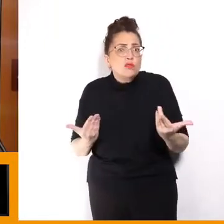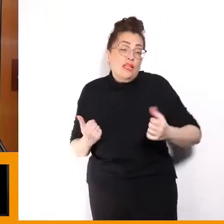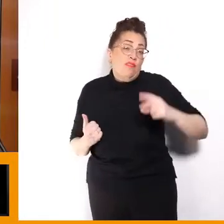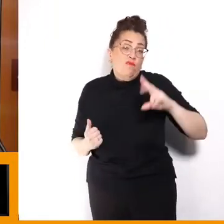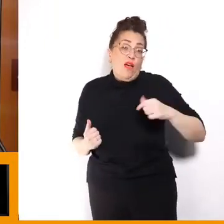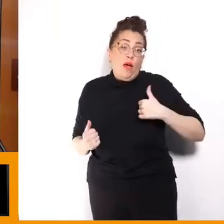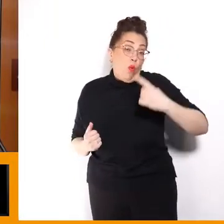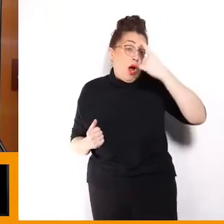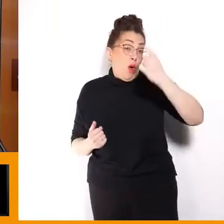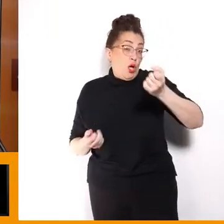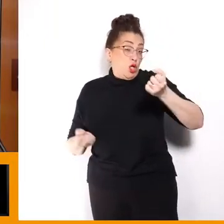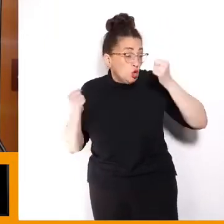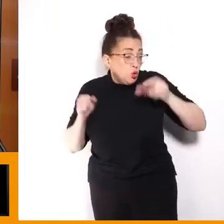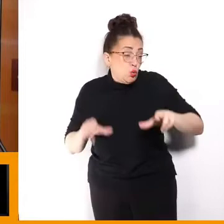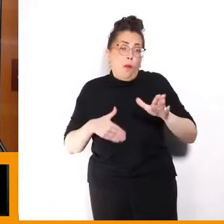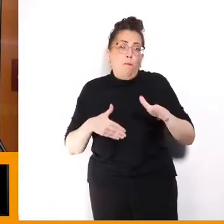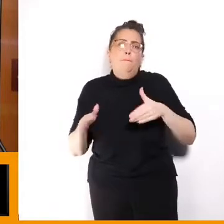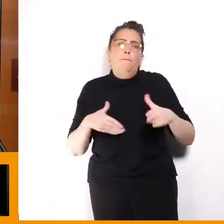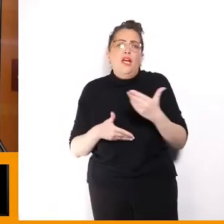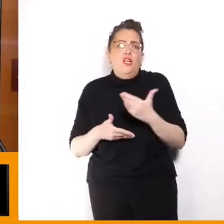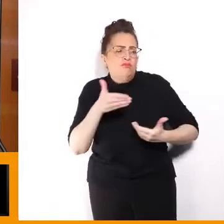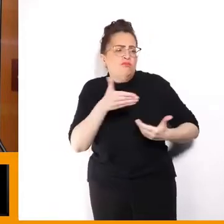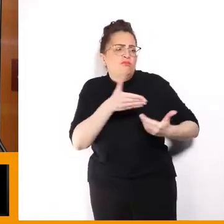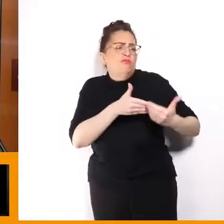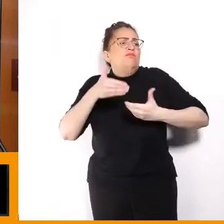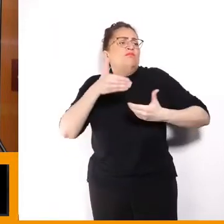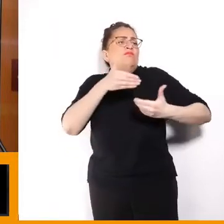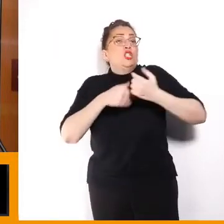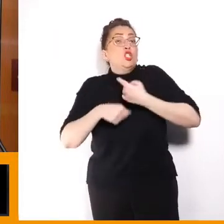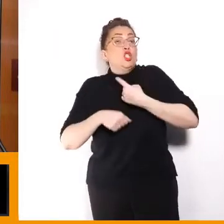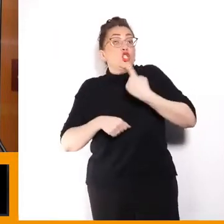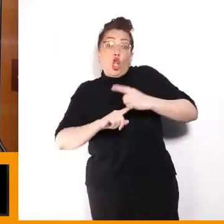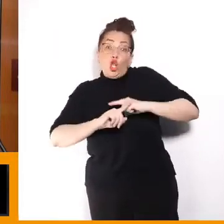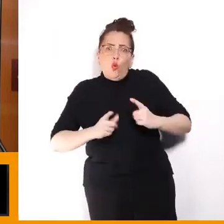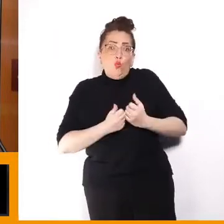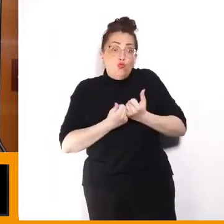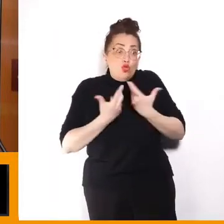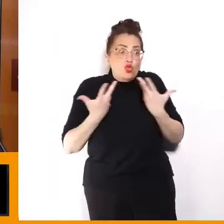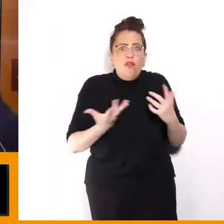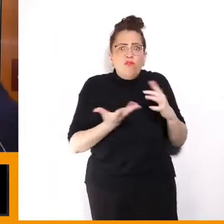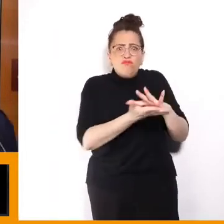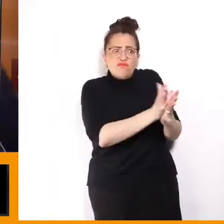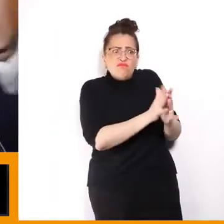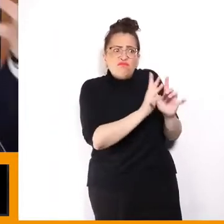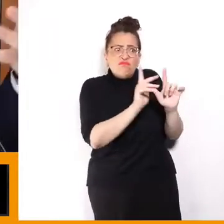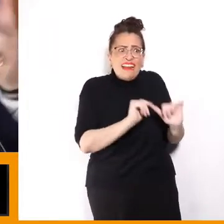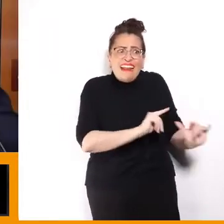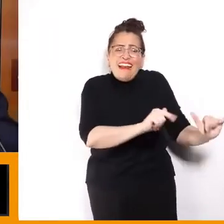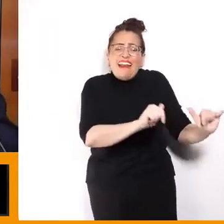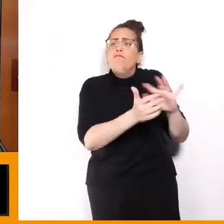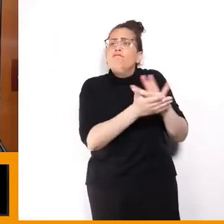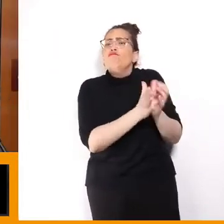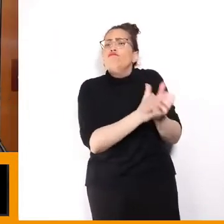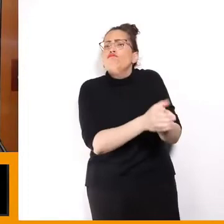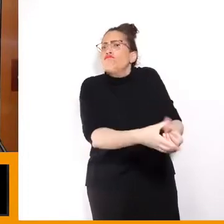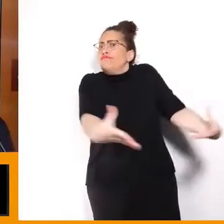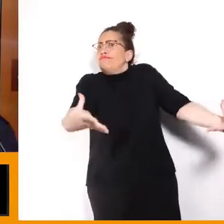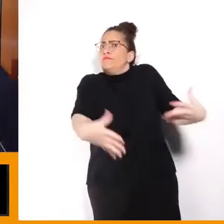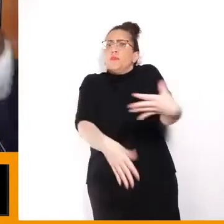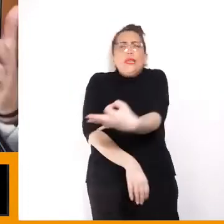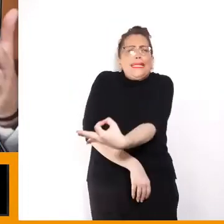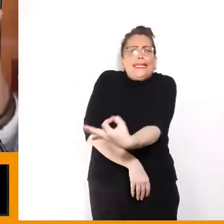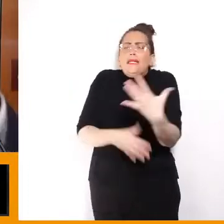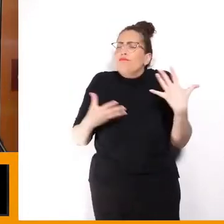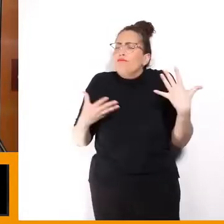co-construction. Le monde du handicap regroupe un certain nombre d'associations, des petites, des plus importantes, des associations de parents, des